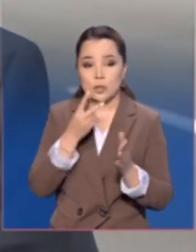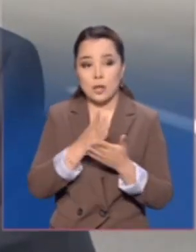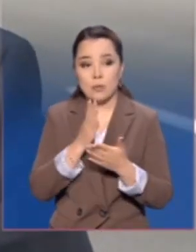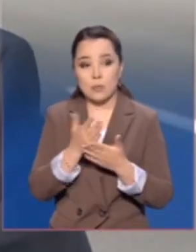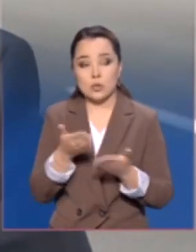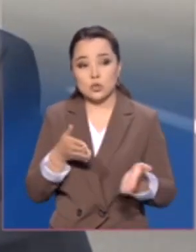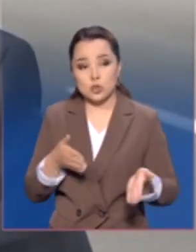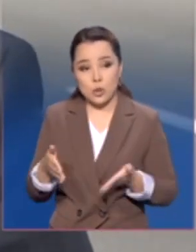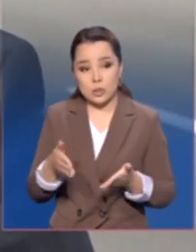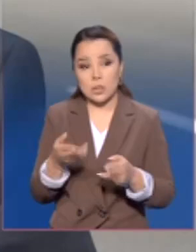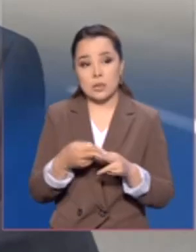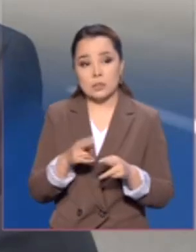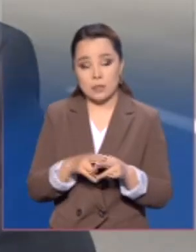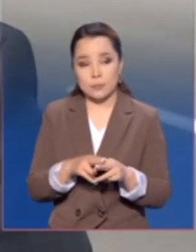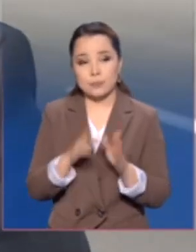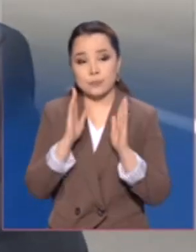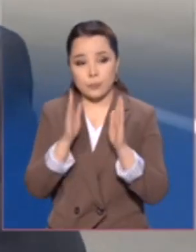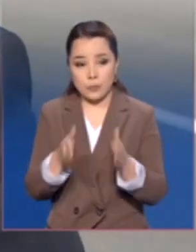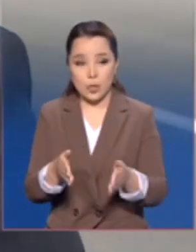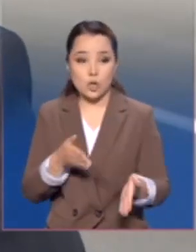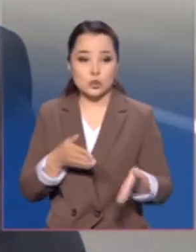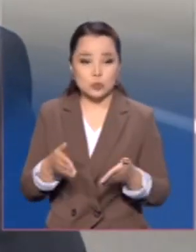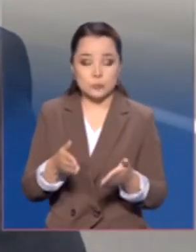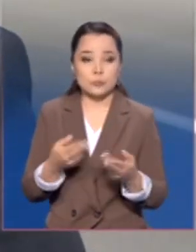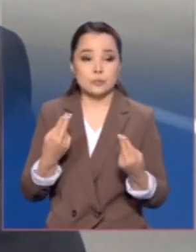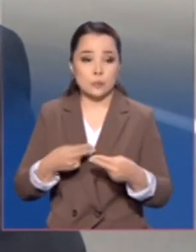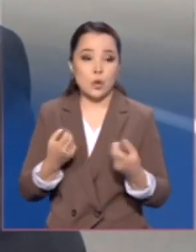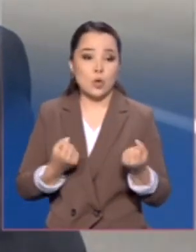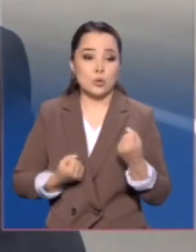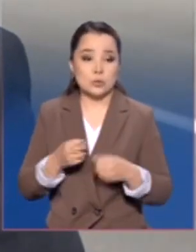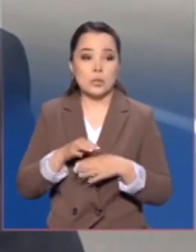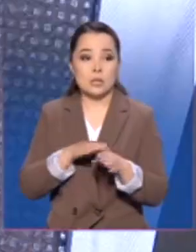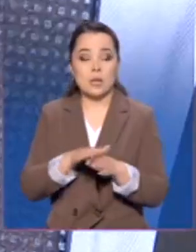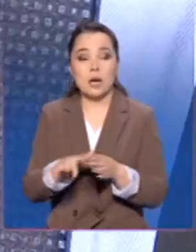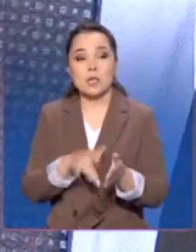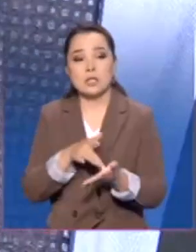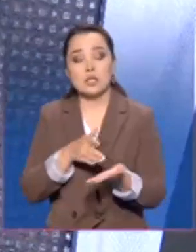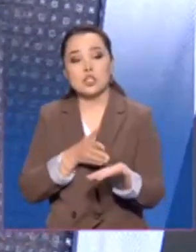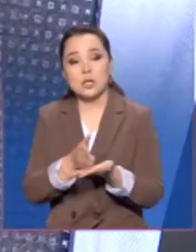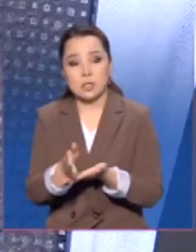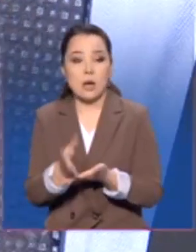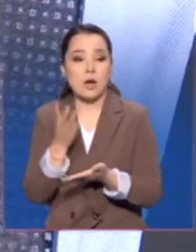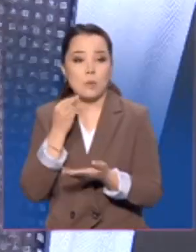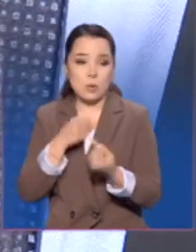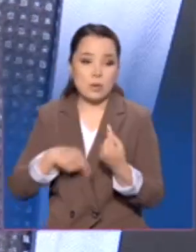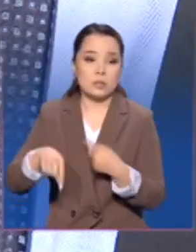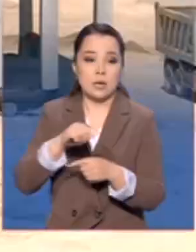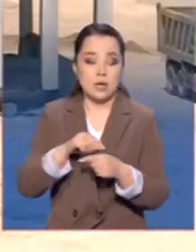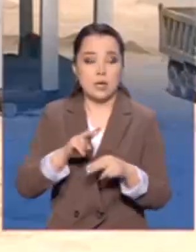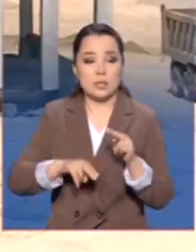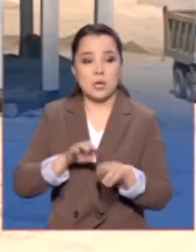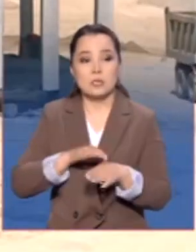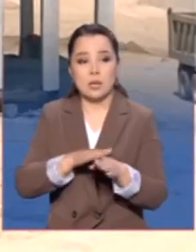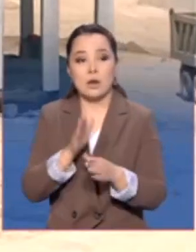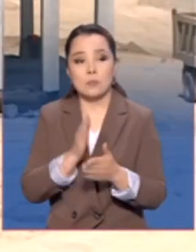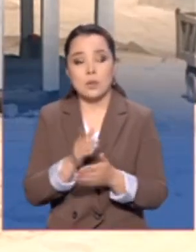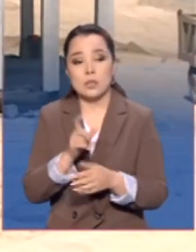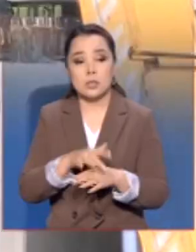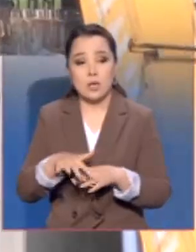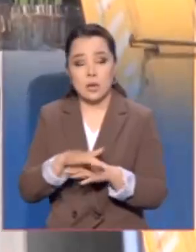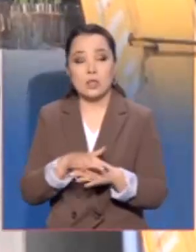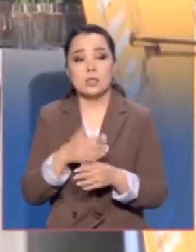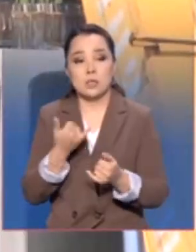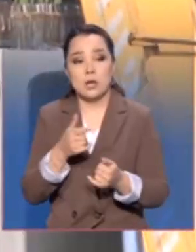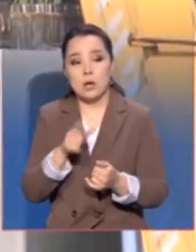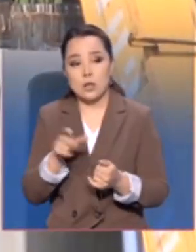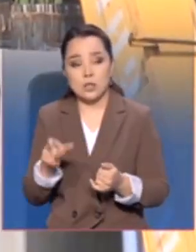жолдардан осы жолға шығып, транзит көліктерге қаланың ішіне кірмей, Алматыны айналып өтуге жасалынған жол ғой. Жергілікті халықтың сөзі